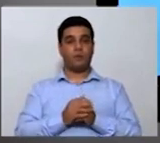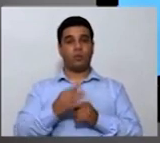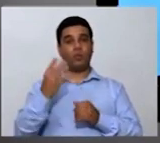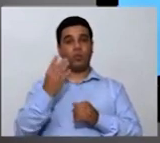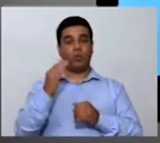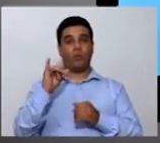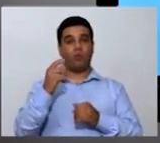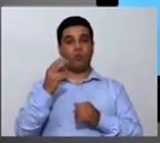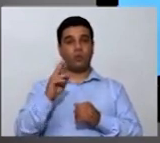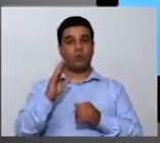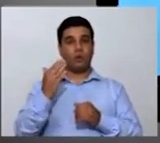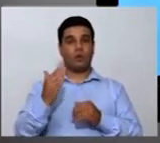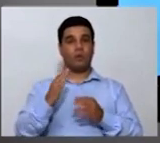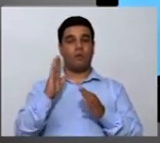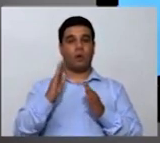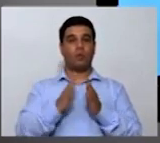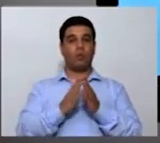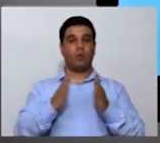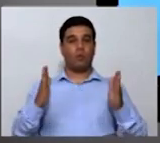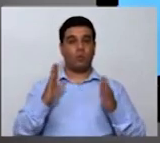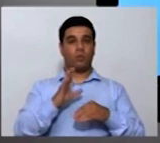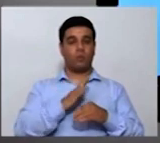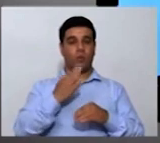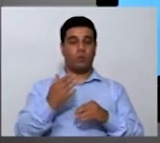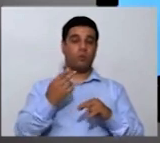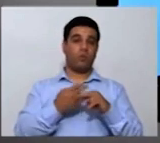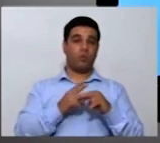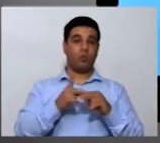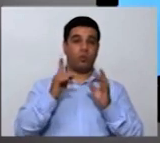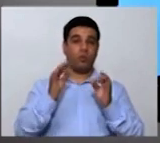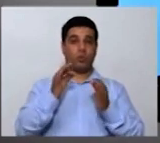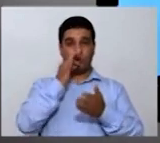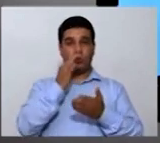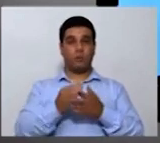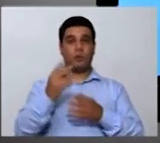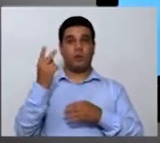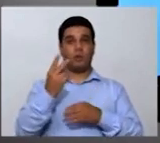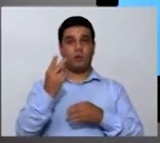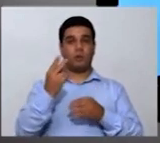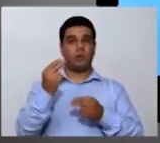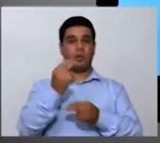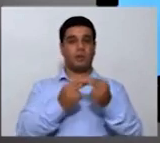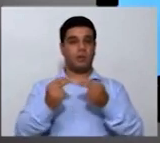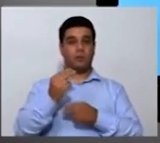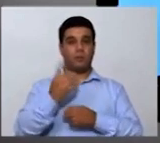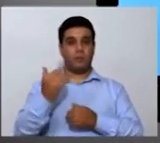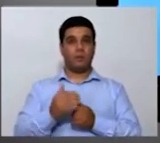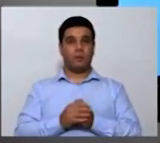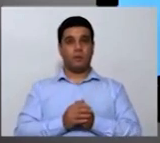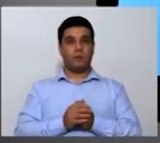4-chi funksiyamiz o'suvchi bo'ldi. Demak, to'g'ri javob ikkinchi chizma ekan.